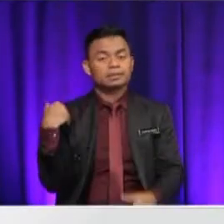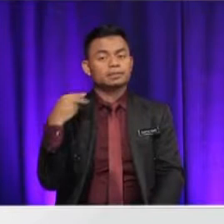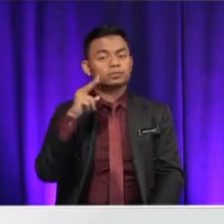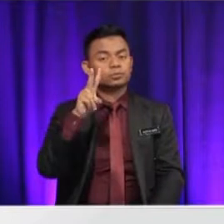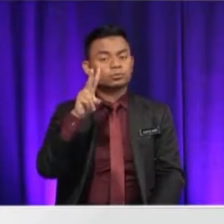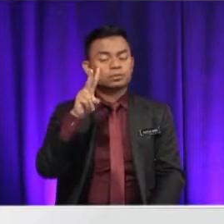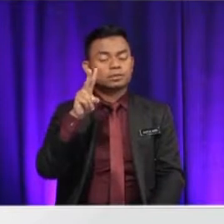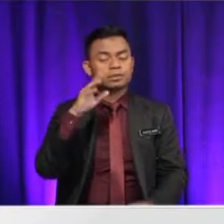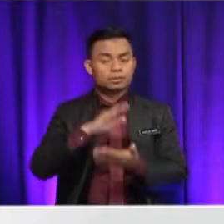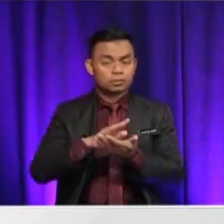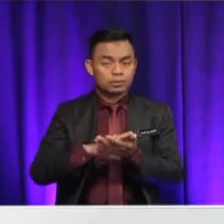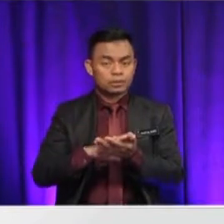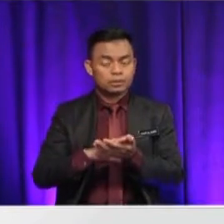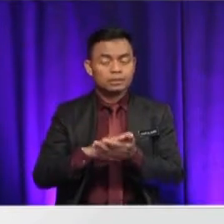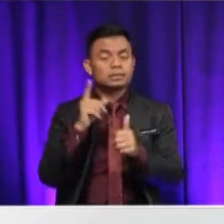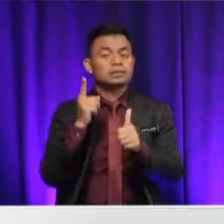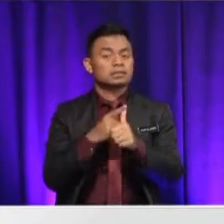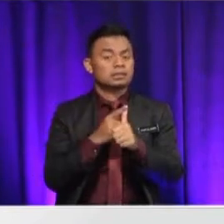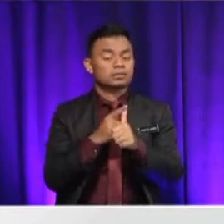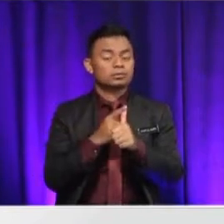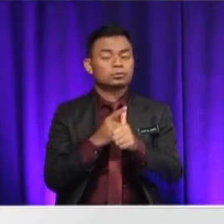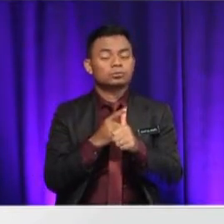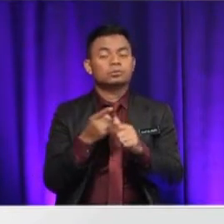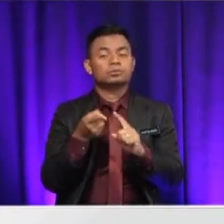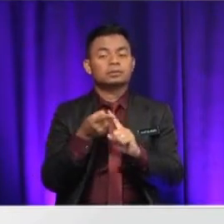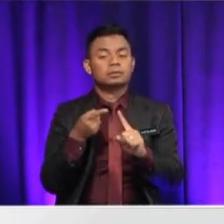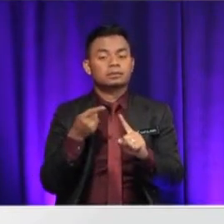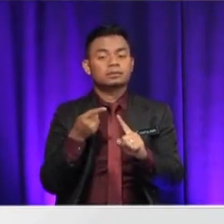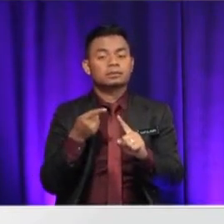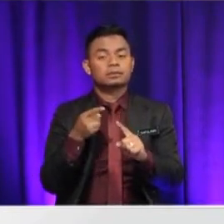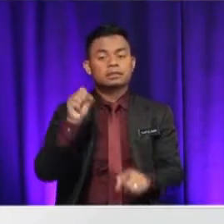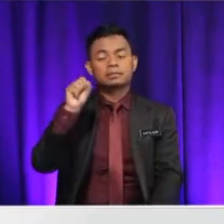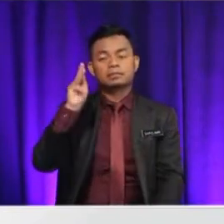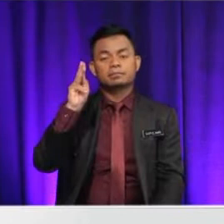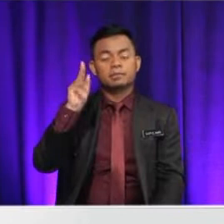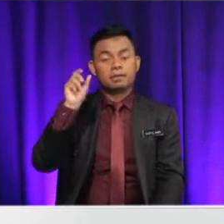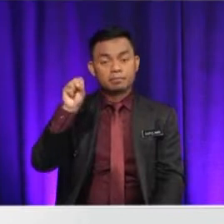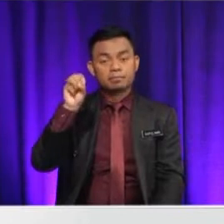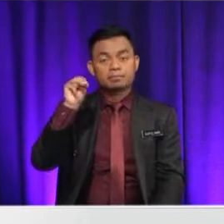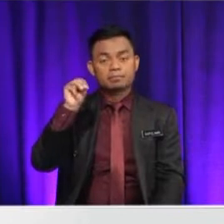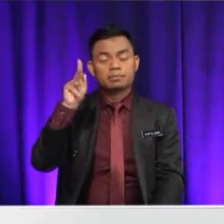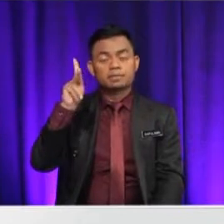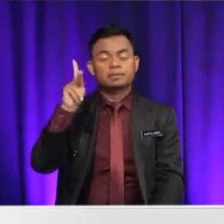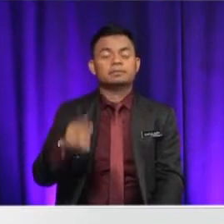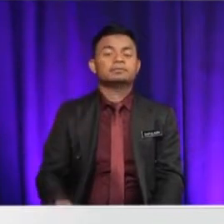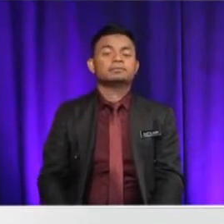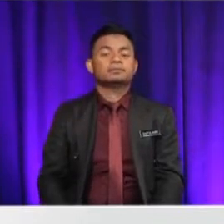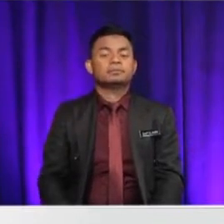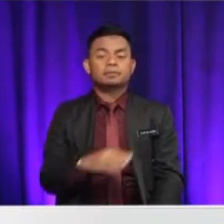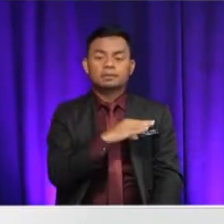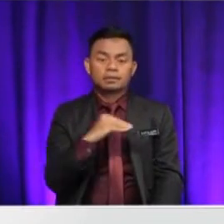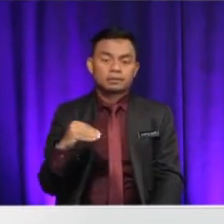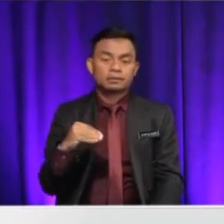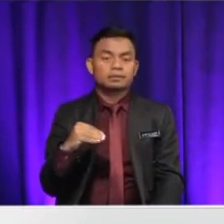sekolah. Pertama dari SMK Pandamaran Jaya, dan sekolah kedua adalah daripada SMK Kinarut, jauh